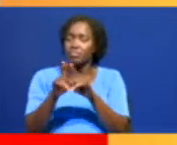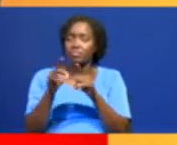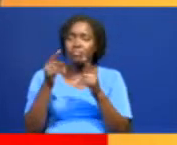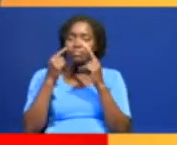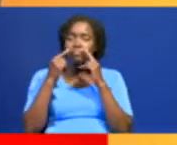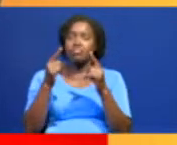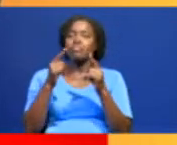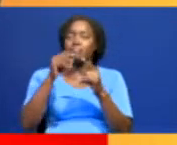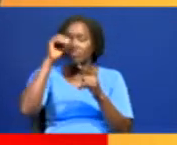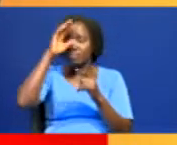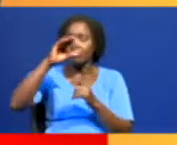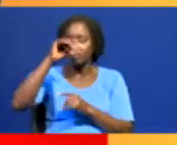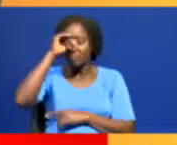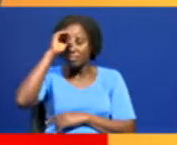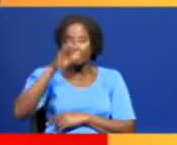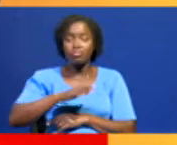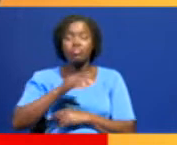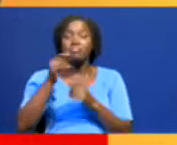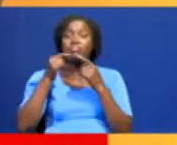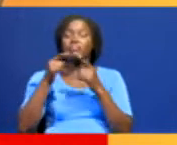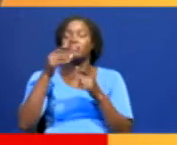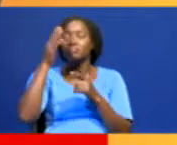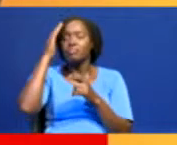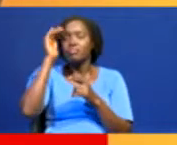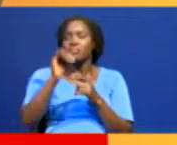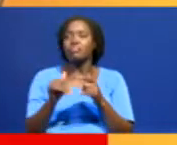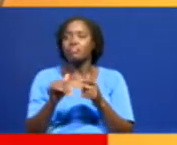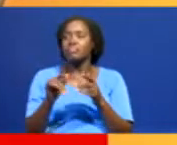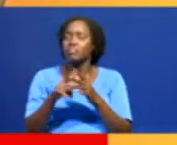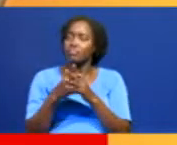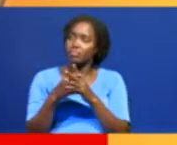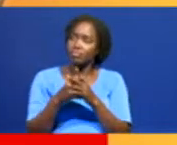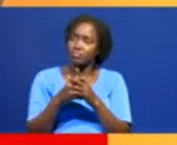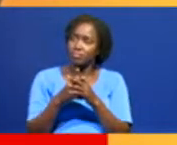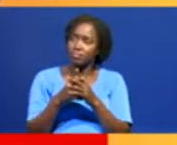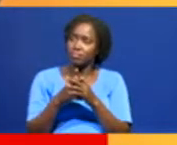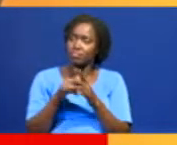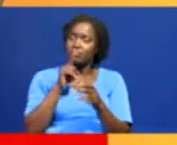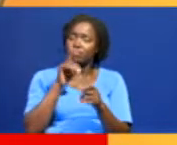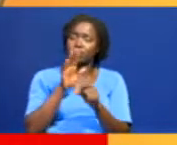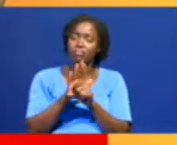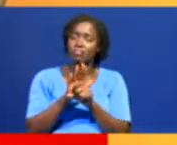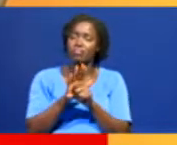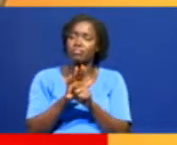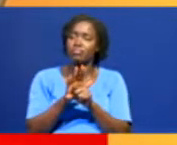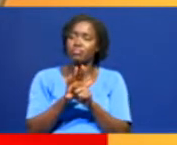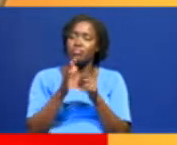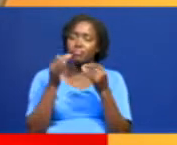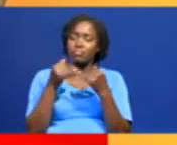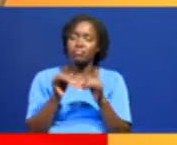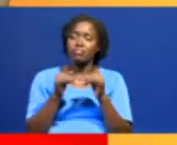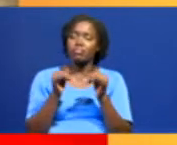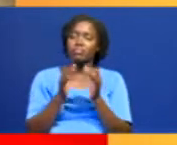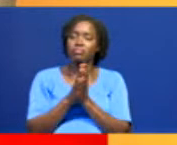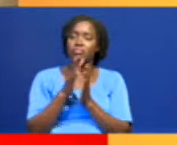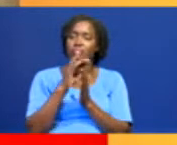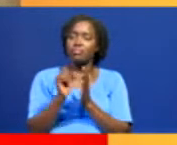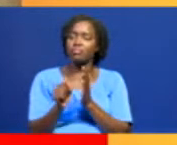akitangaza, nikajua kwamba kweli hii serikali pia imeanza kufanya vile ilivyopania kufanya. Kwa hivyo naweza sema